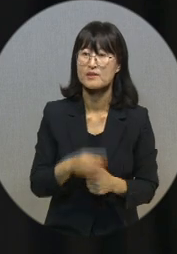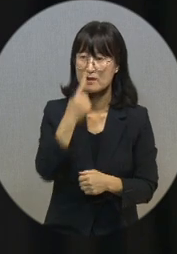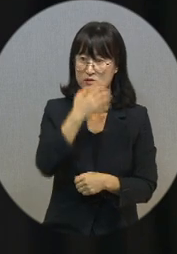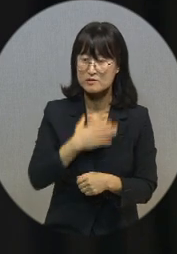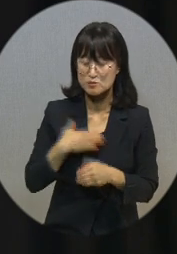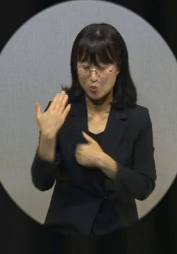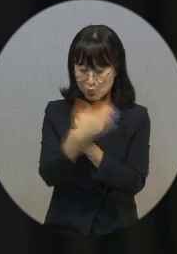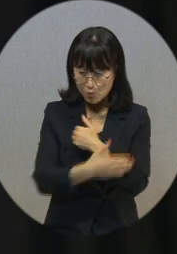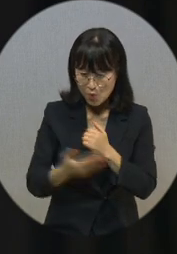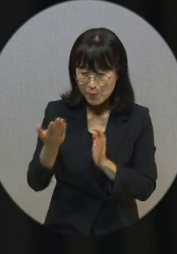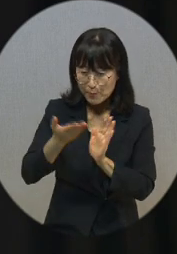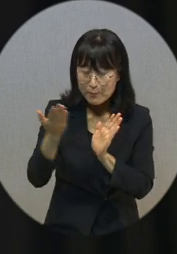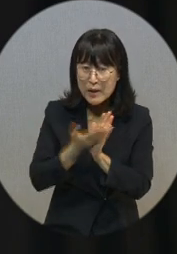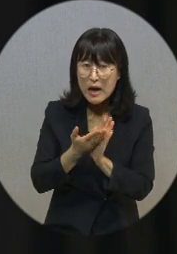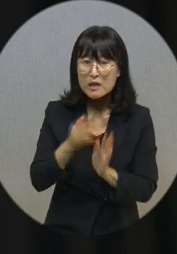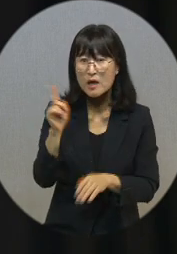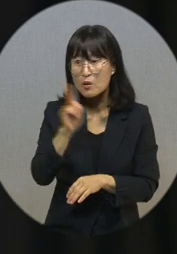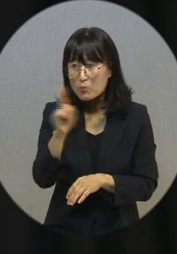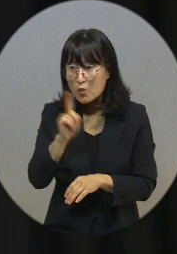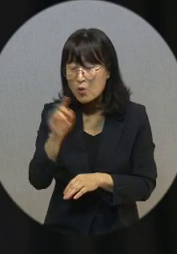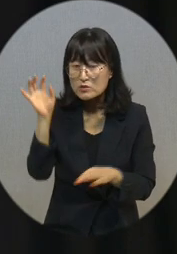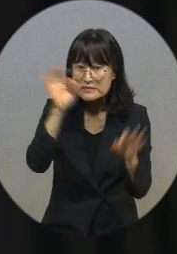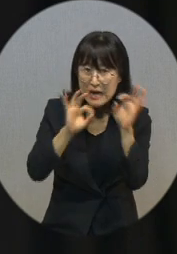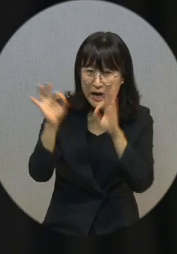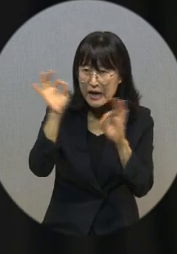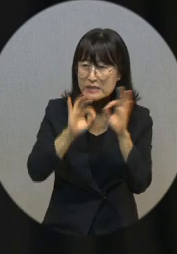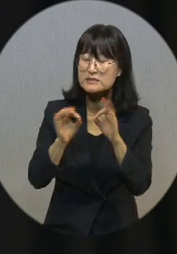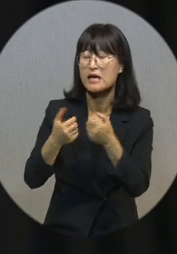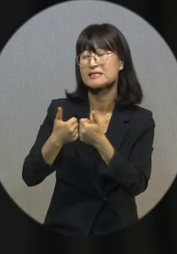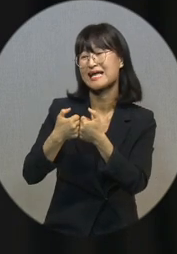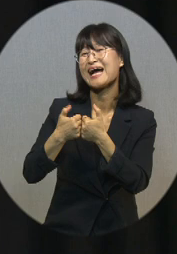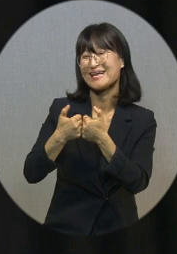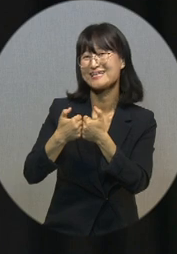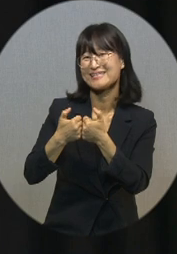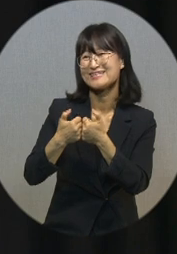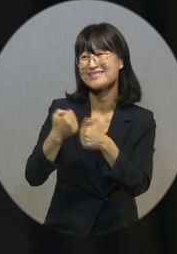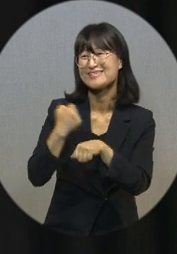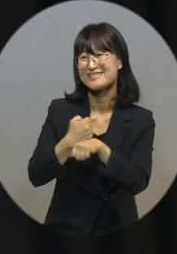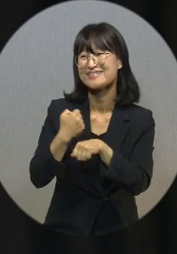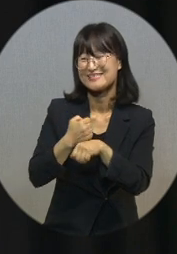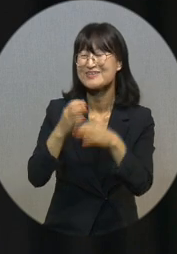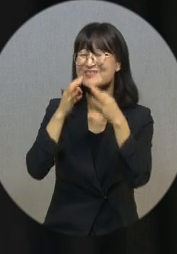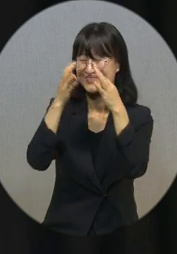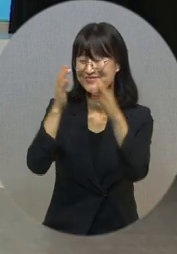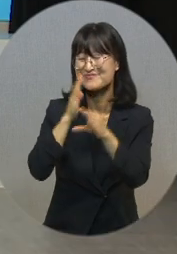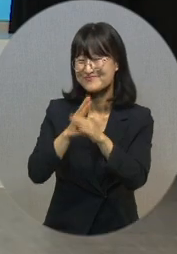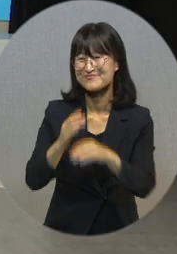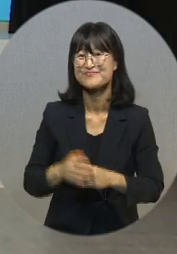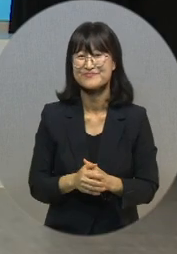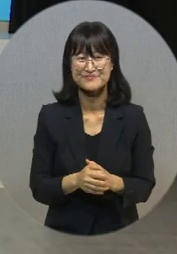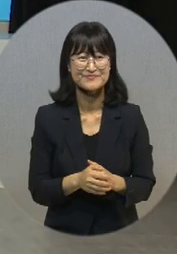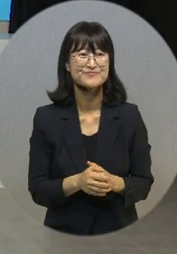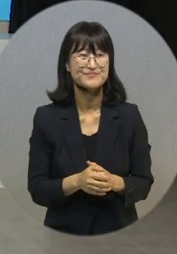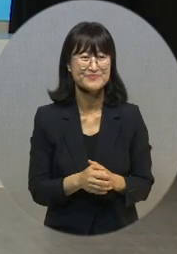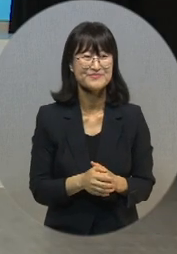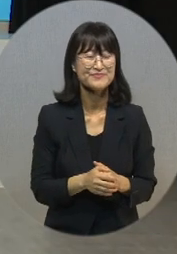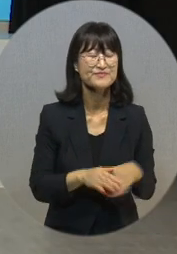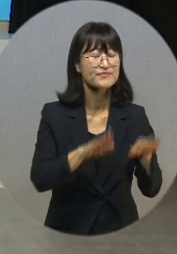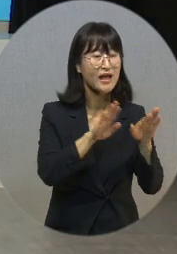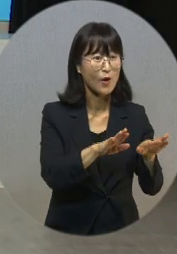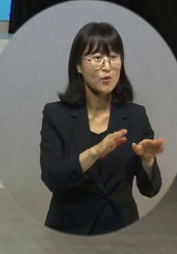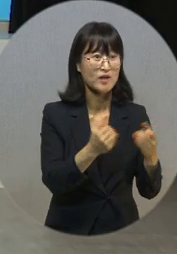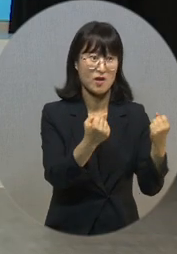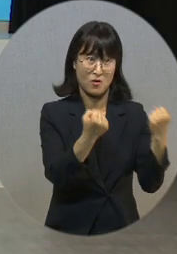몸에 맞게 할 수 있는 것들을 많은 분들하고 상의하면서 네. 네, 조금씩 조금씩 해가고 있습니다. 네, 오늘 건강